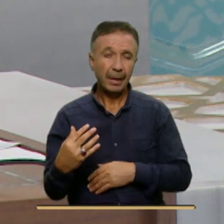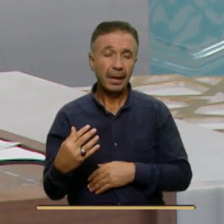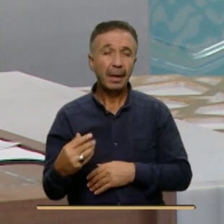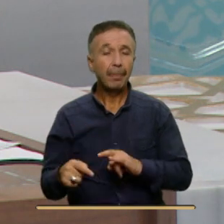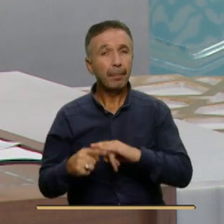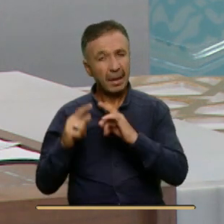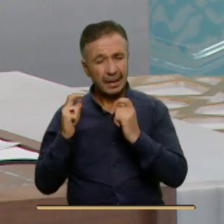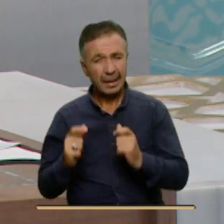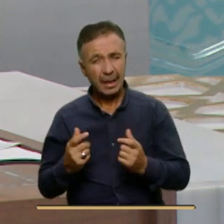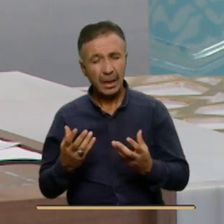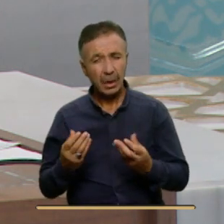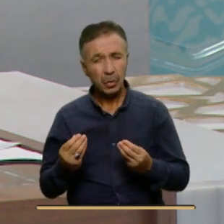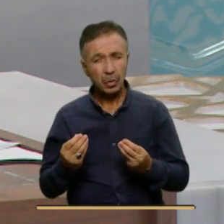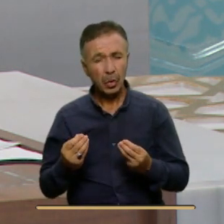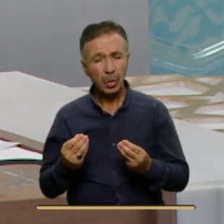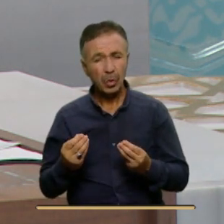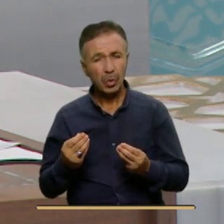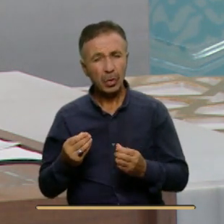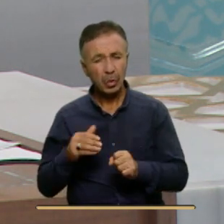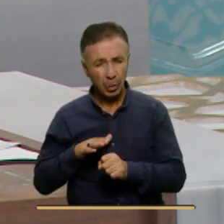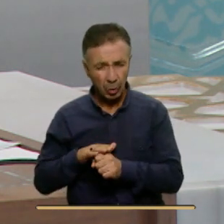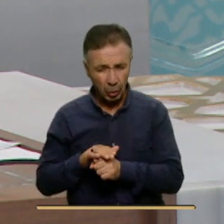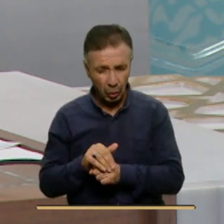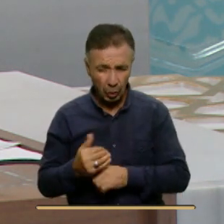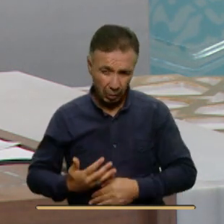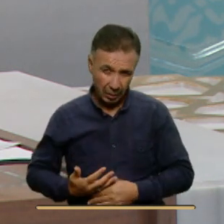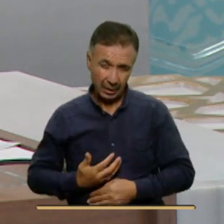çile çektiler. Çok sıkıntılar yaşadılar.